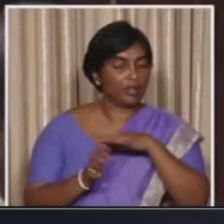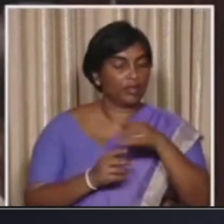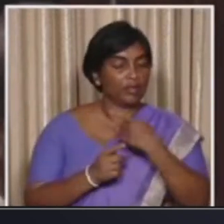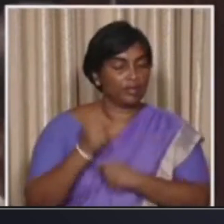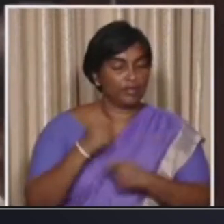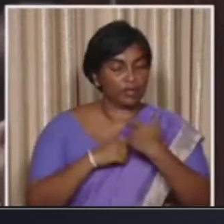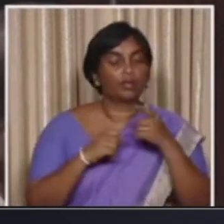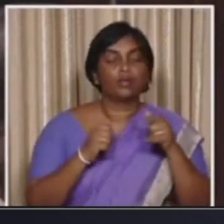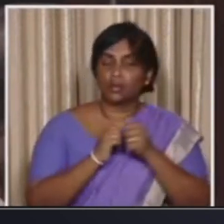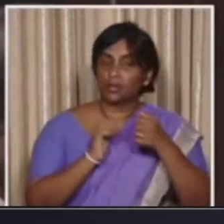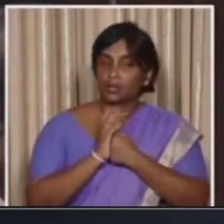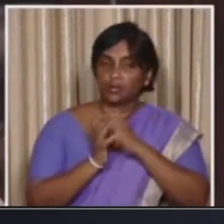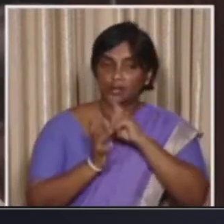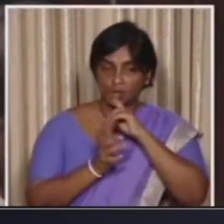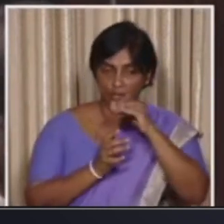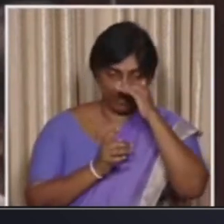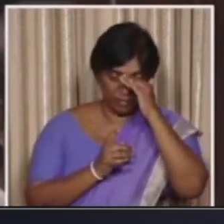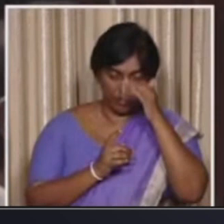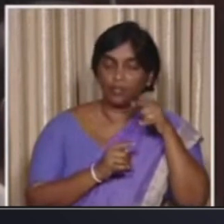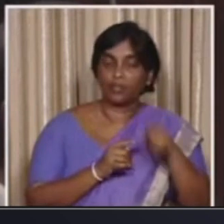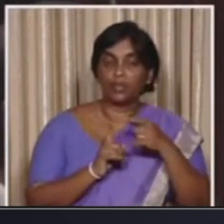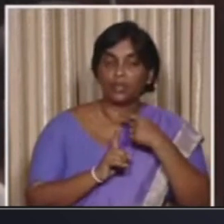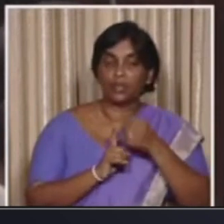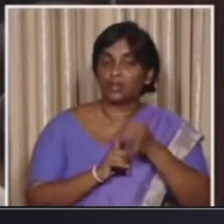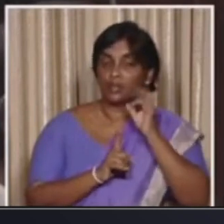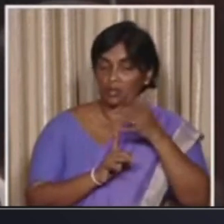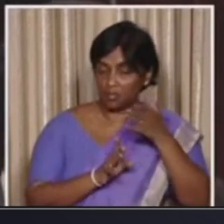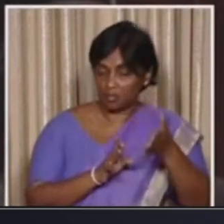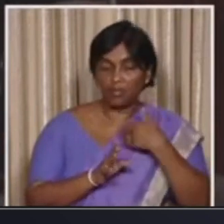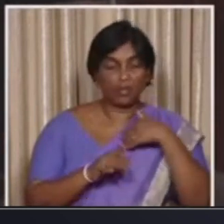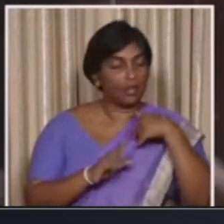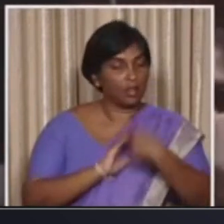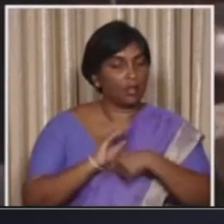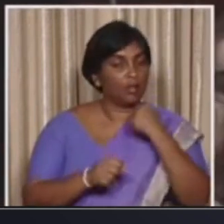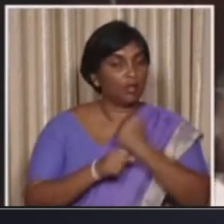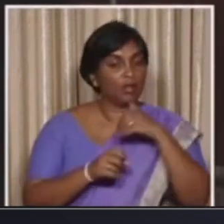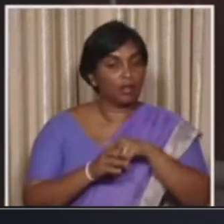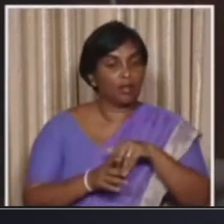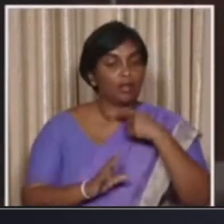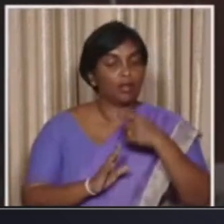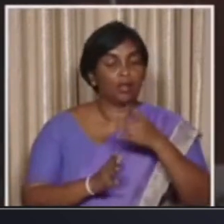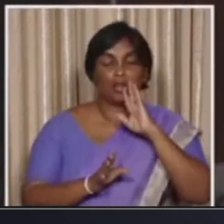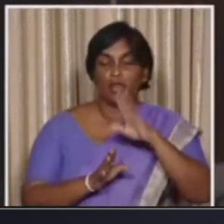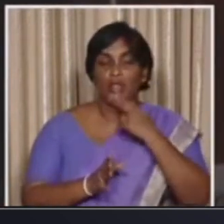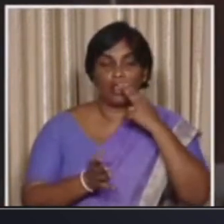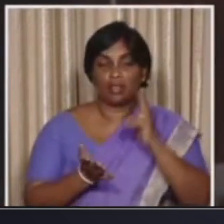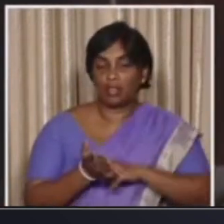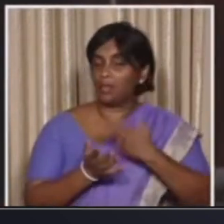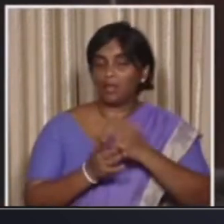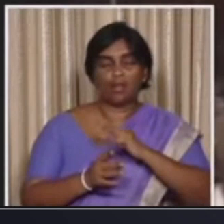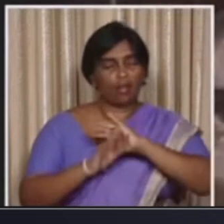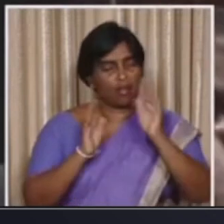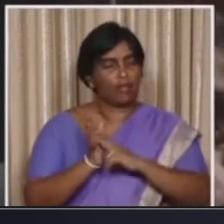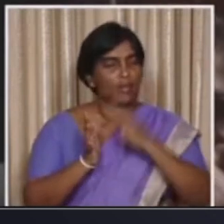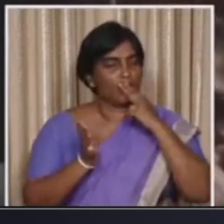අරගෙන ගරු සභාපතිතුමනි මේ ආණ්ඩුව තිබ්බොත් තවදුරටත් ගමේ තැපල් කන්දෝරුව කිතුරු කරන්නේ අන්තිම